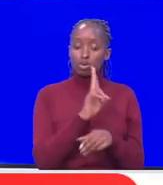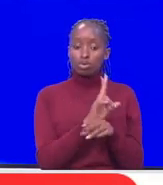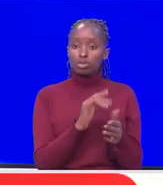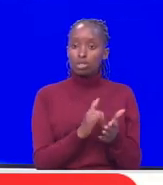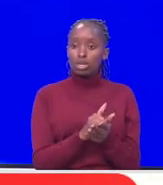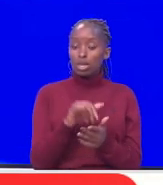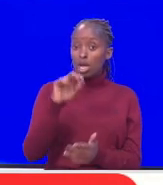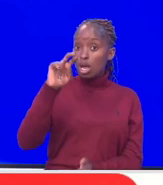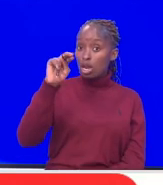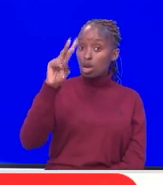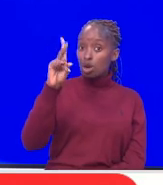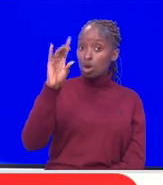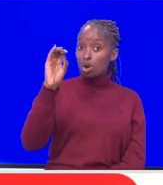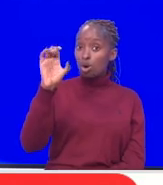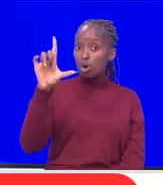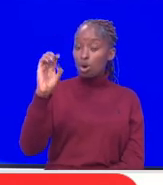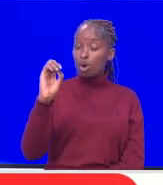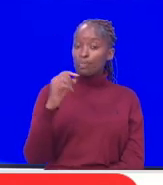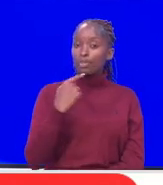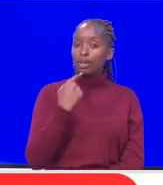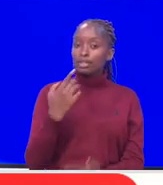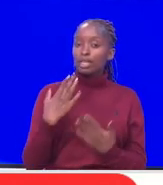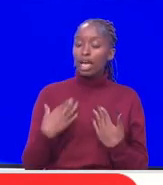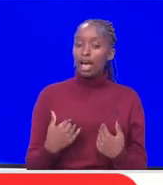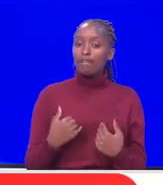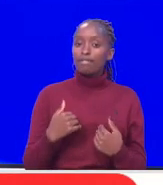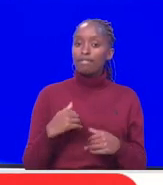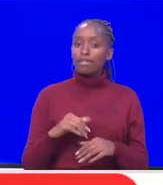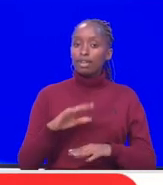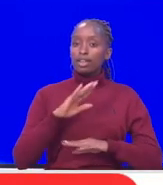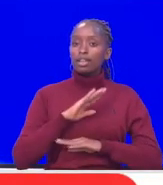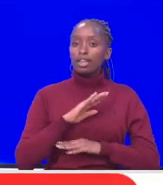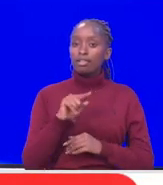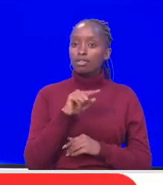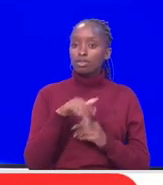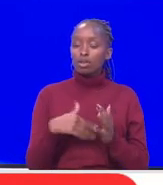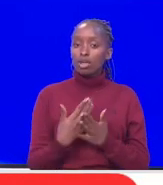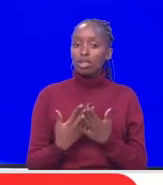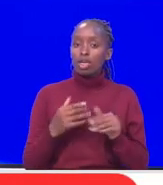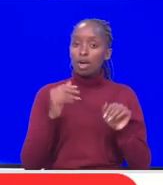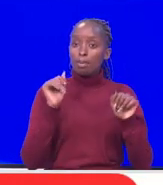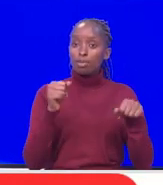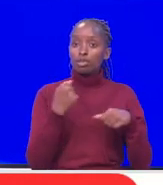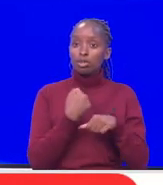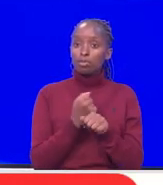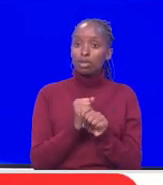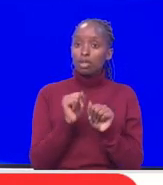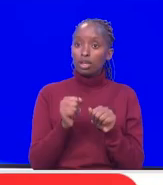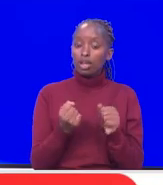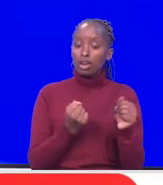lake alidokeza kuwa ukosefu wa udhibiti wa TikTok na uzoefu wake unaweza kusababisha